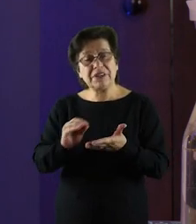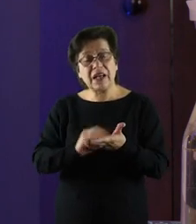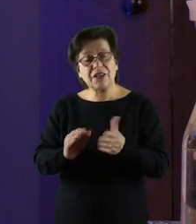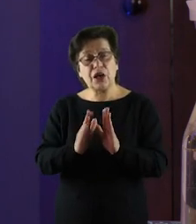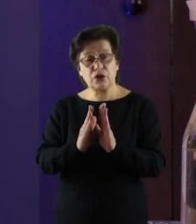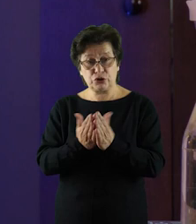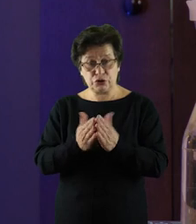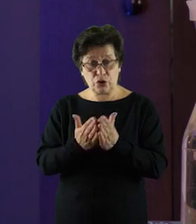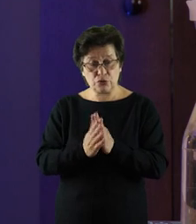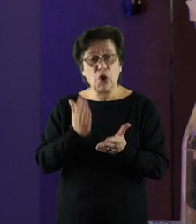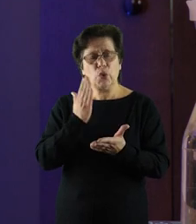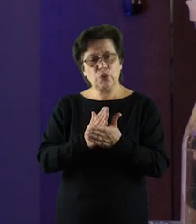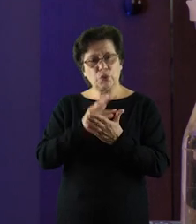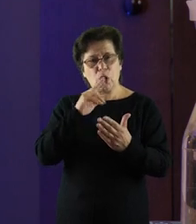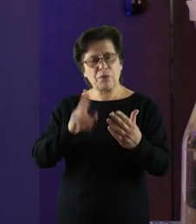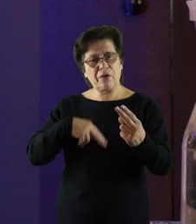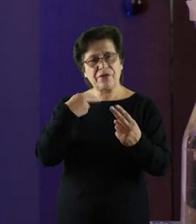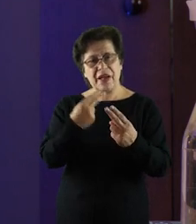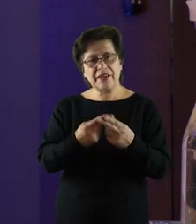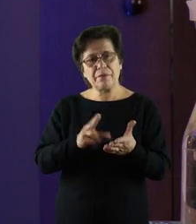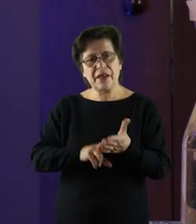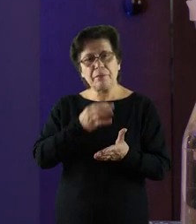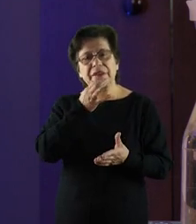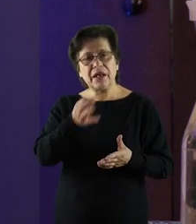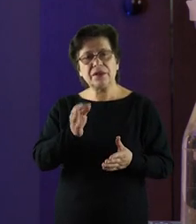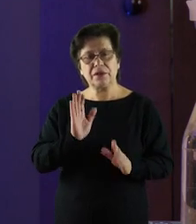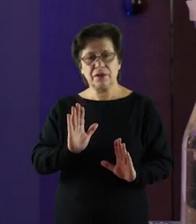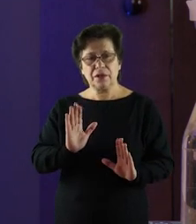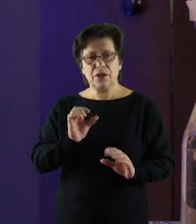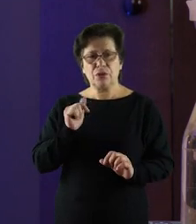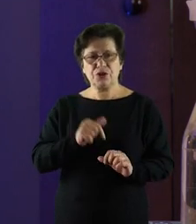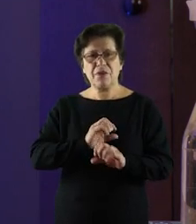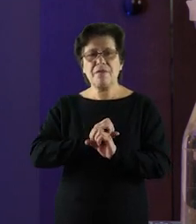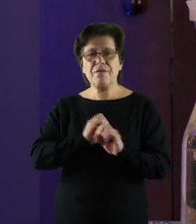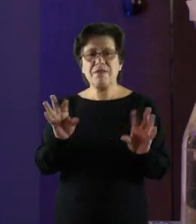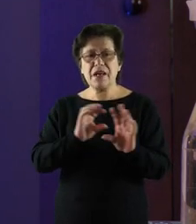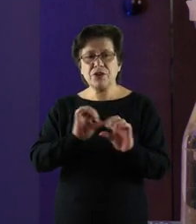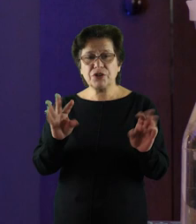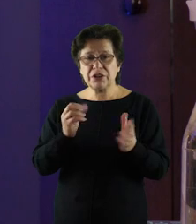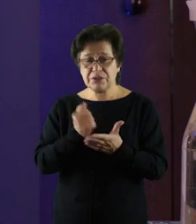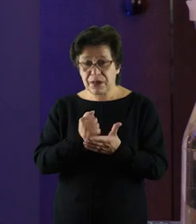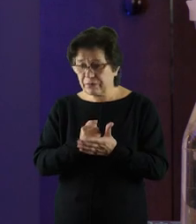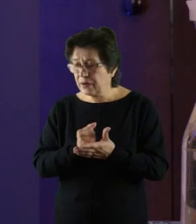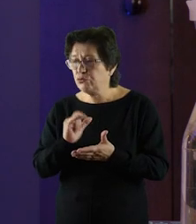Już odpowiadam na pytanie. Tylko musimy tutaj wyjaśnić sprawę w pierwszym rzędzie. Mamy jakiś